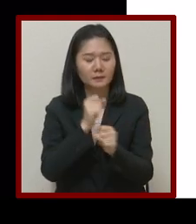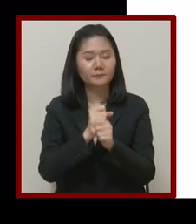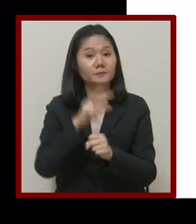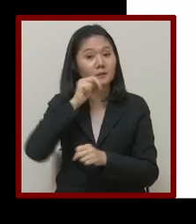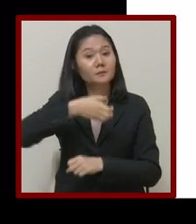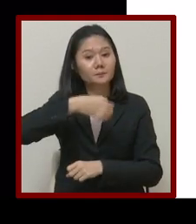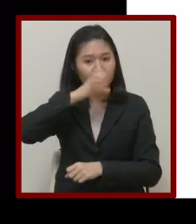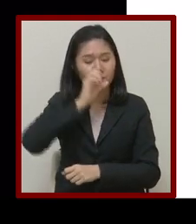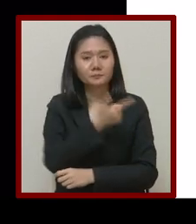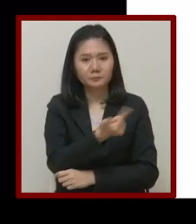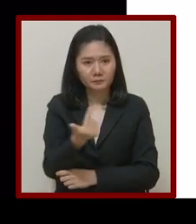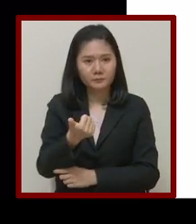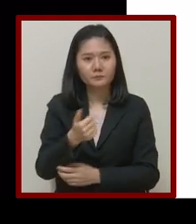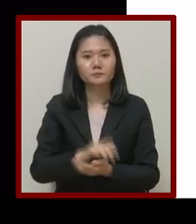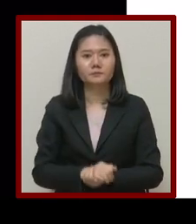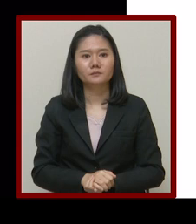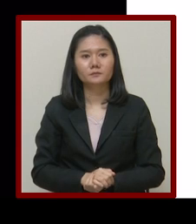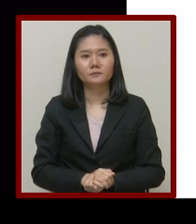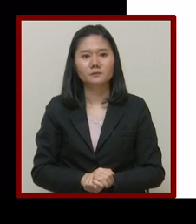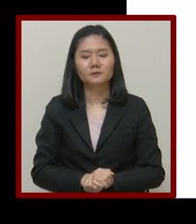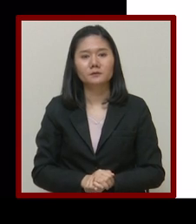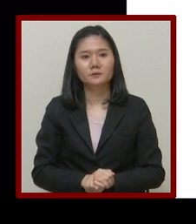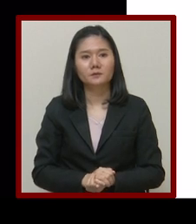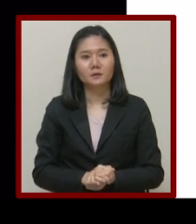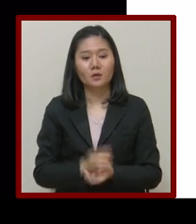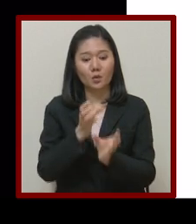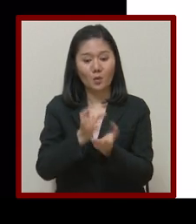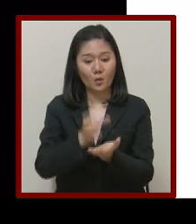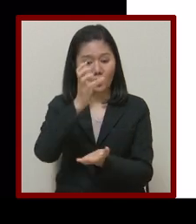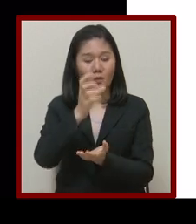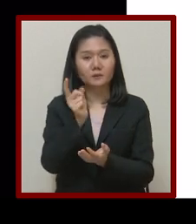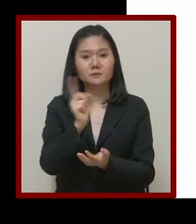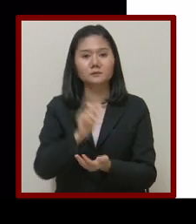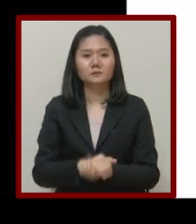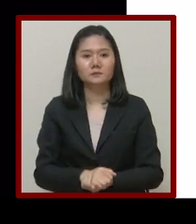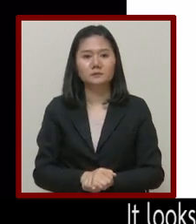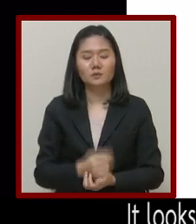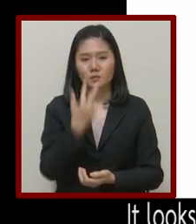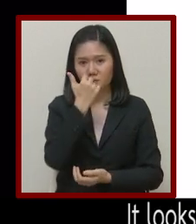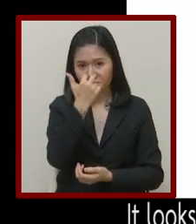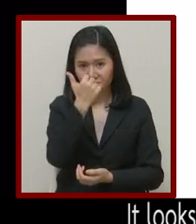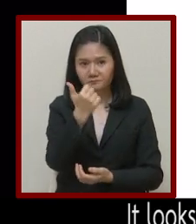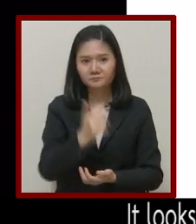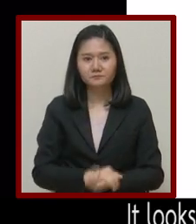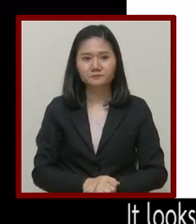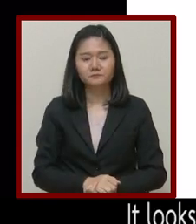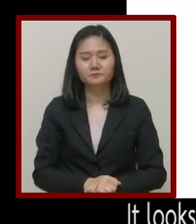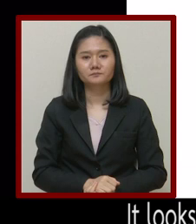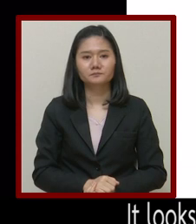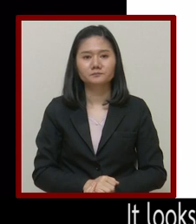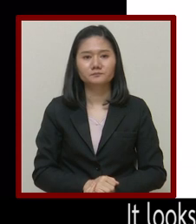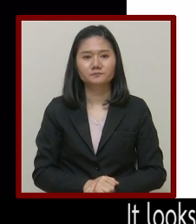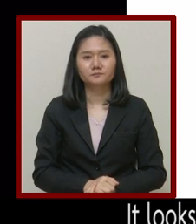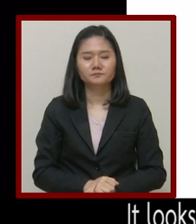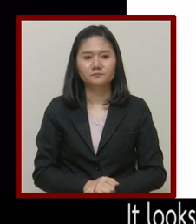ำเป็นน้ำสมุนไพรให้เราแล้วก็พอมาบรรจุในขวดเป็นยังไงดูดีมากนะน่าดื่มมากเลย